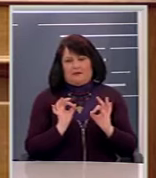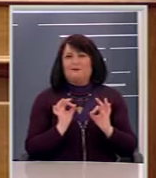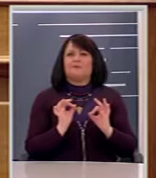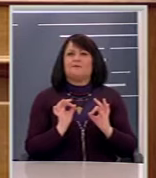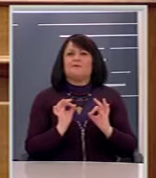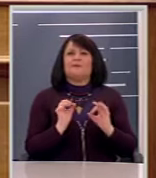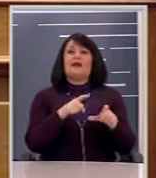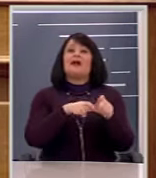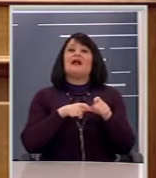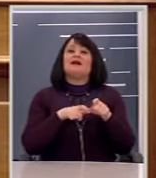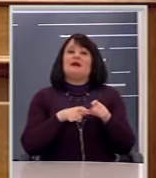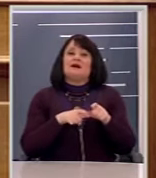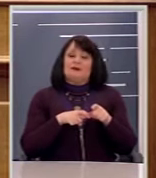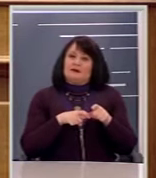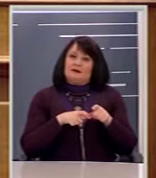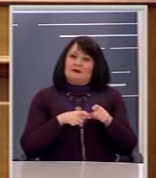Εταιρεία